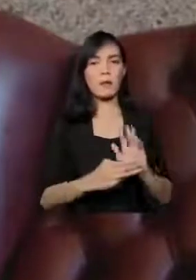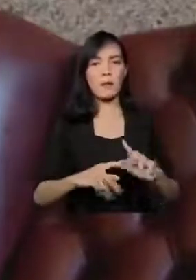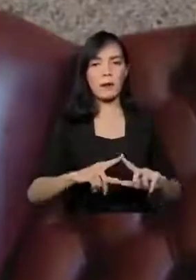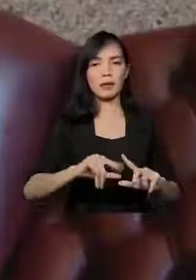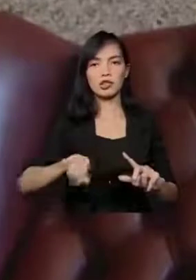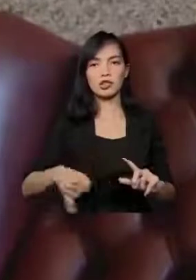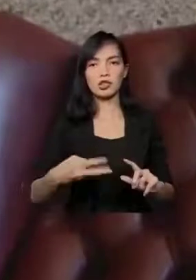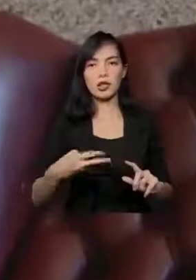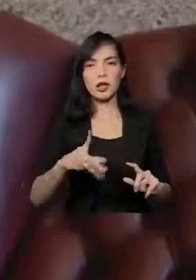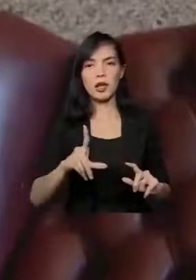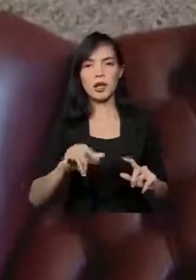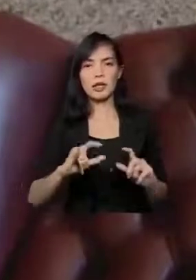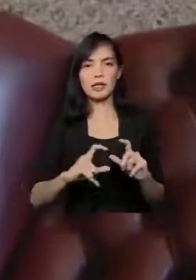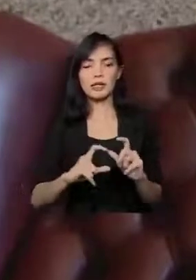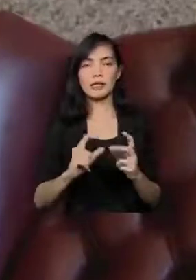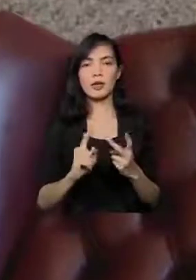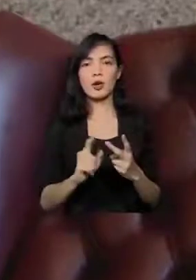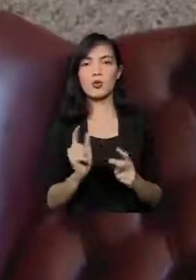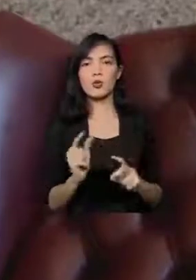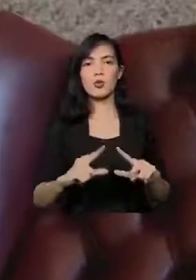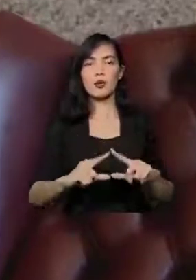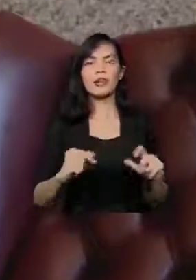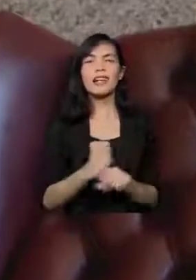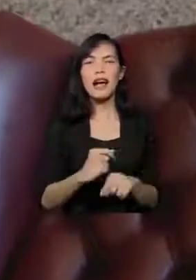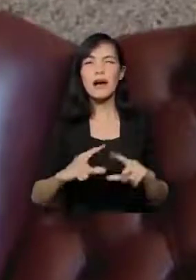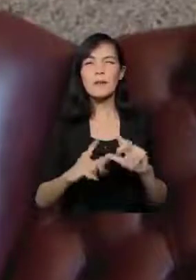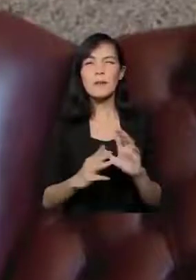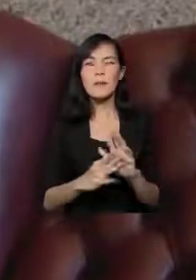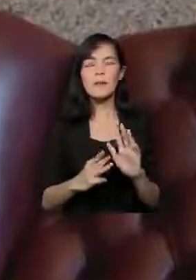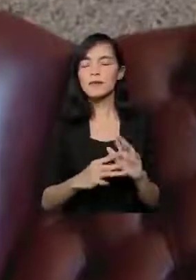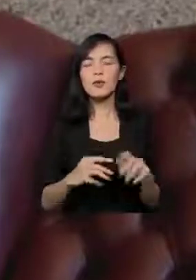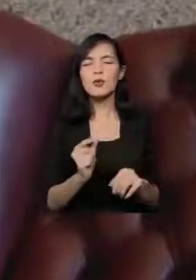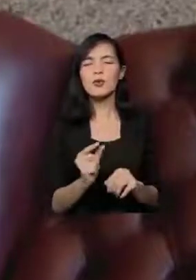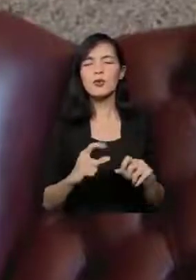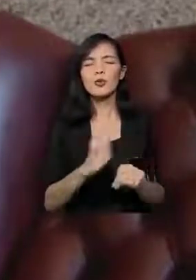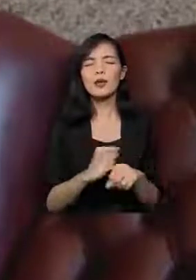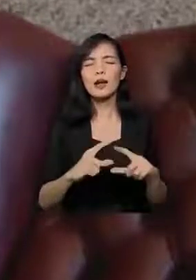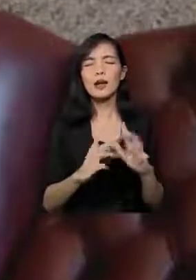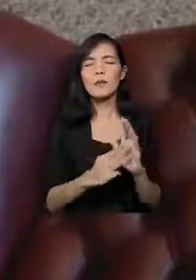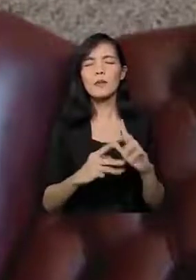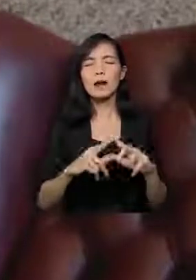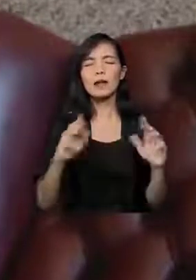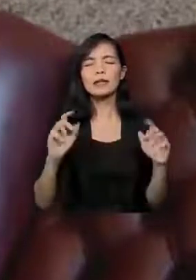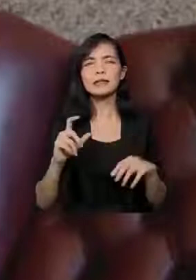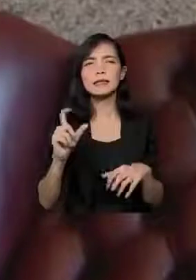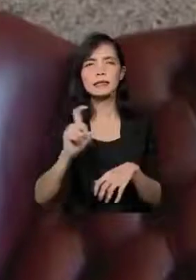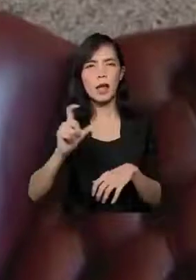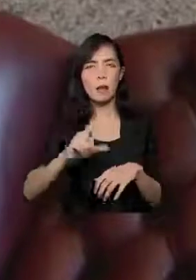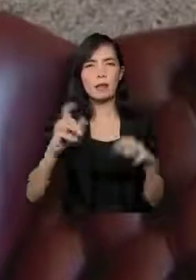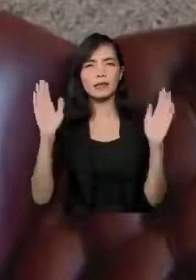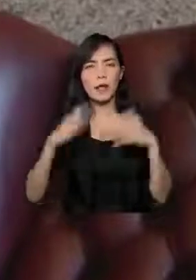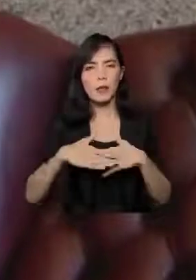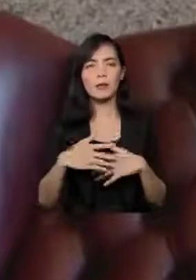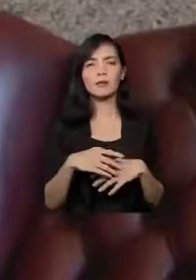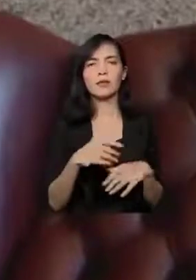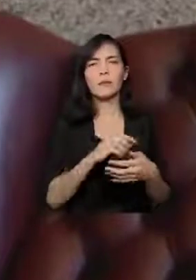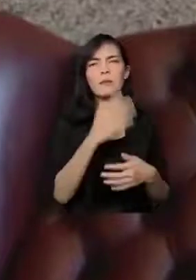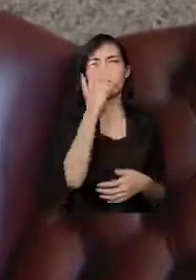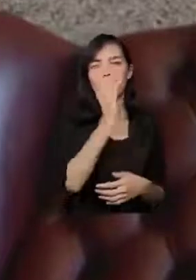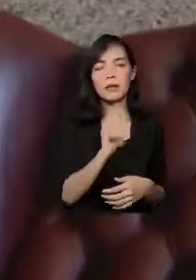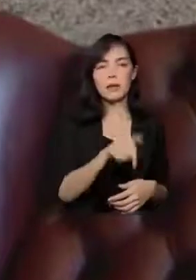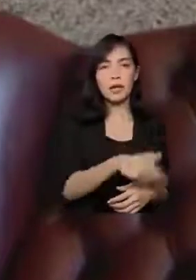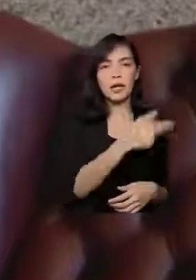majelis ini merupakan sebuah lembaga yang mirip seperti di Indonesia MUI Namun demikian ditambahkan dengan